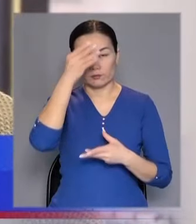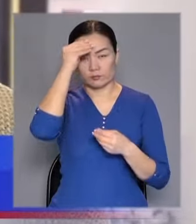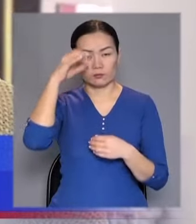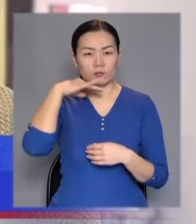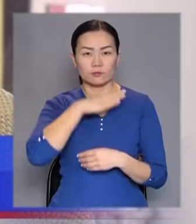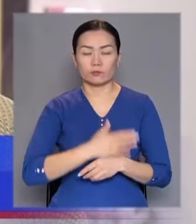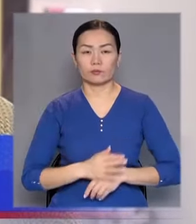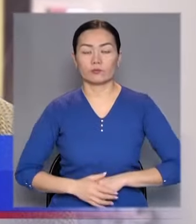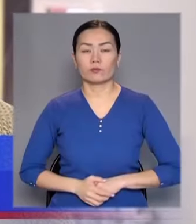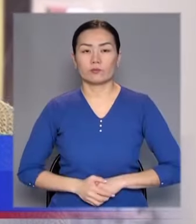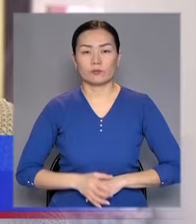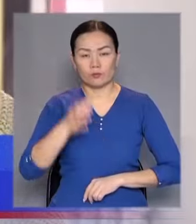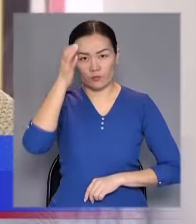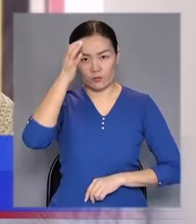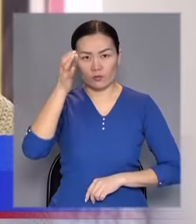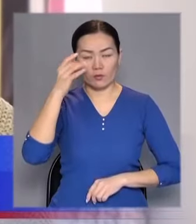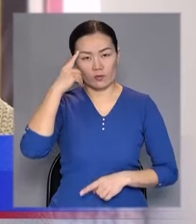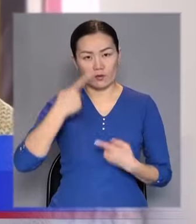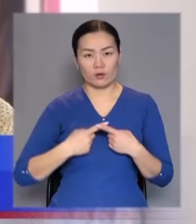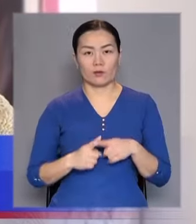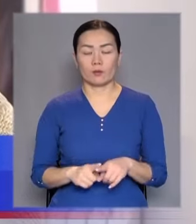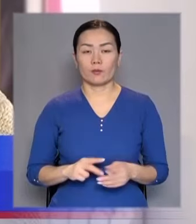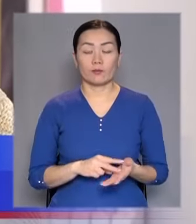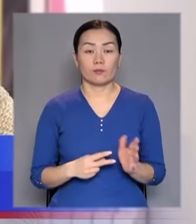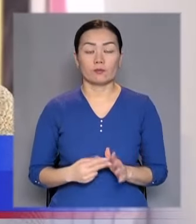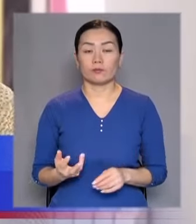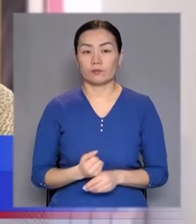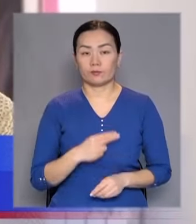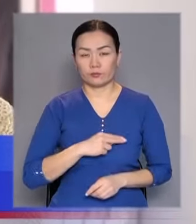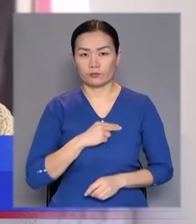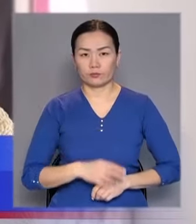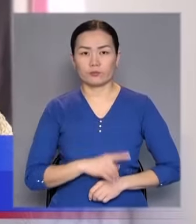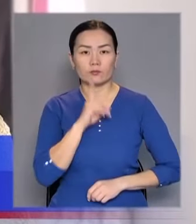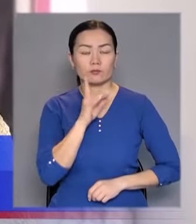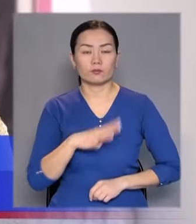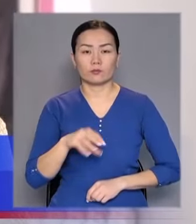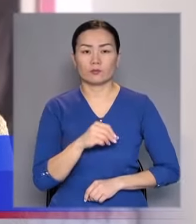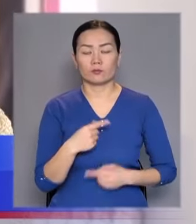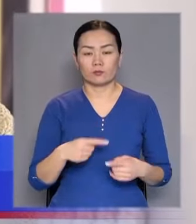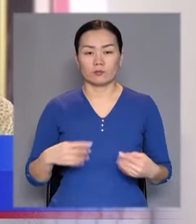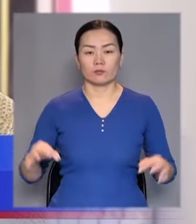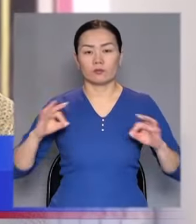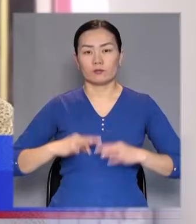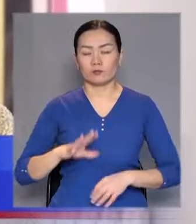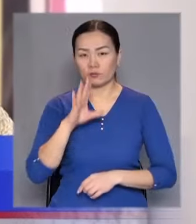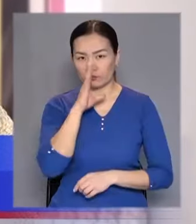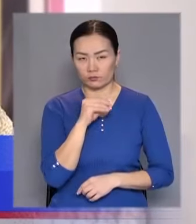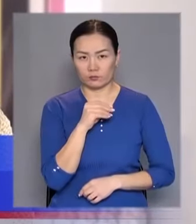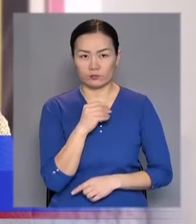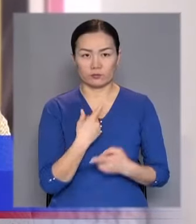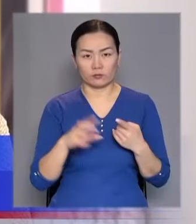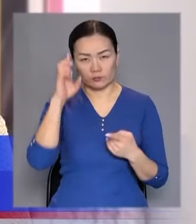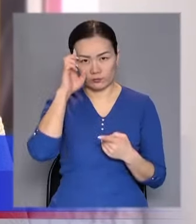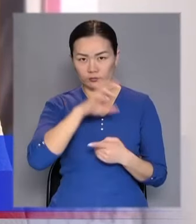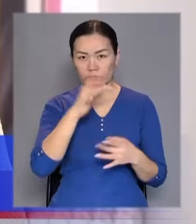нәрселер үйреніп келді. Академиялық ұтқырлықтың бір жақсы жері, бұл студенттерге көп деген мүмкіндіктер береді. Ол басқа